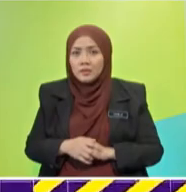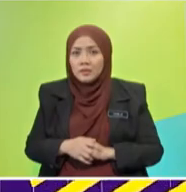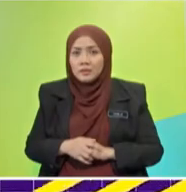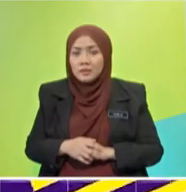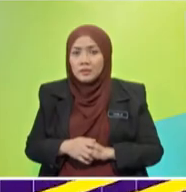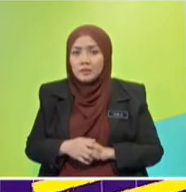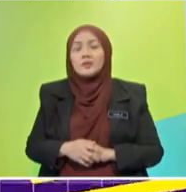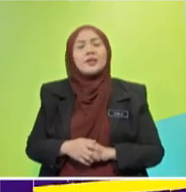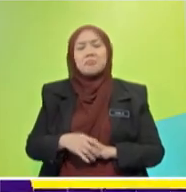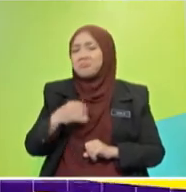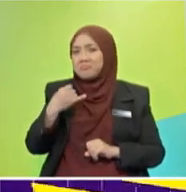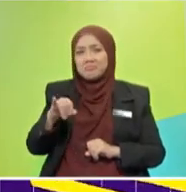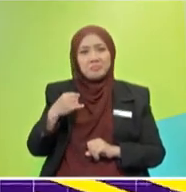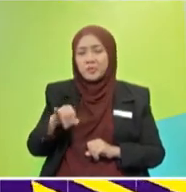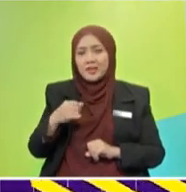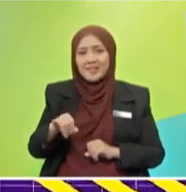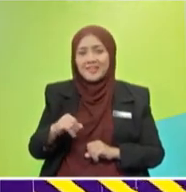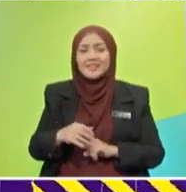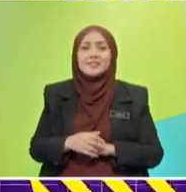Betul tak boleh